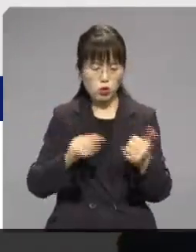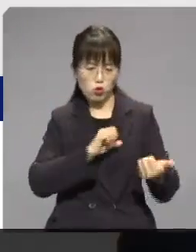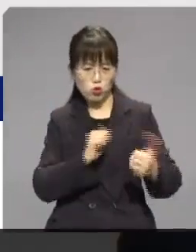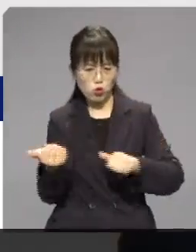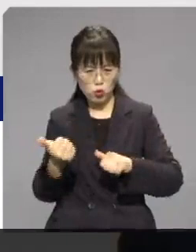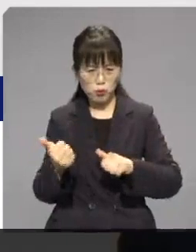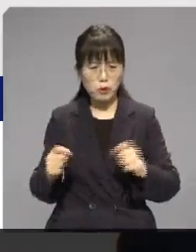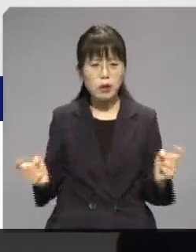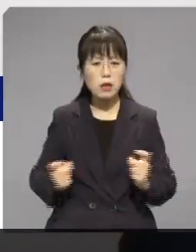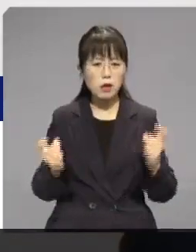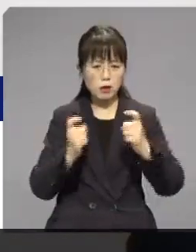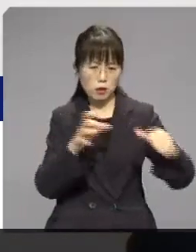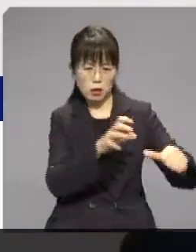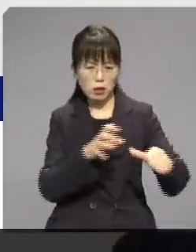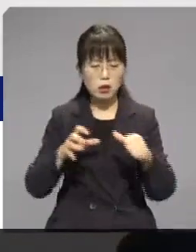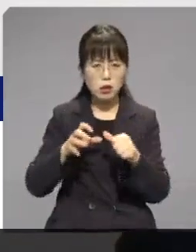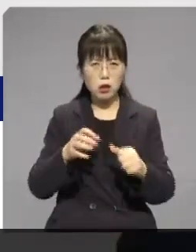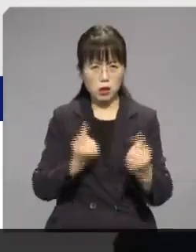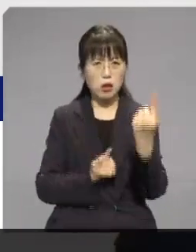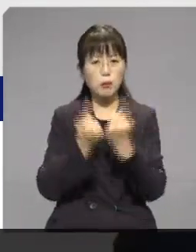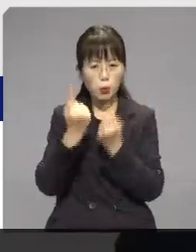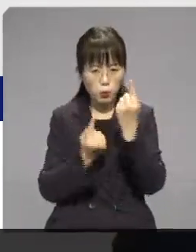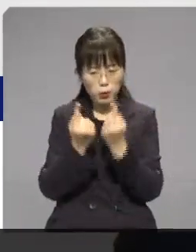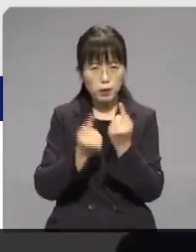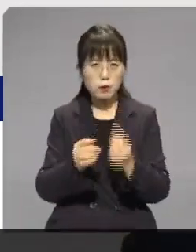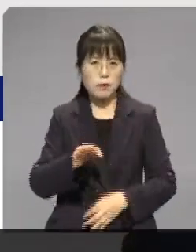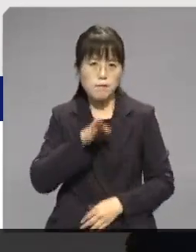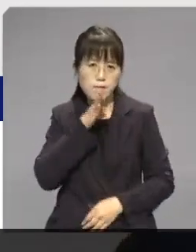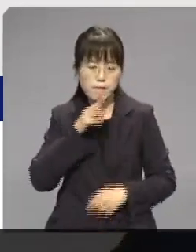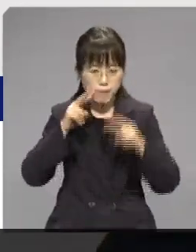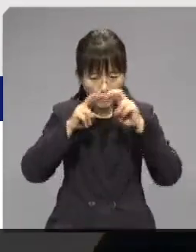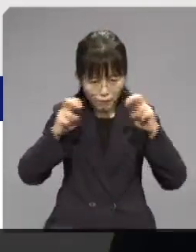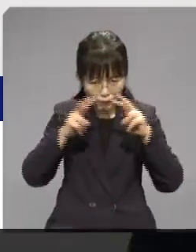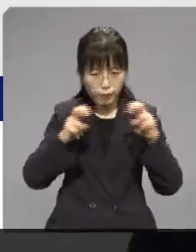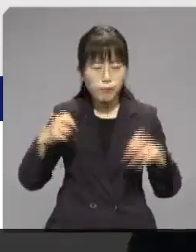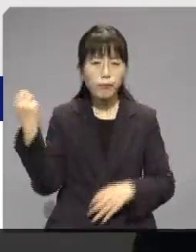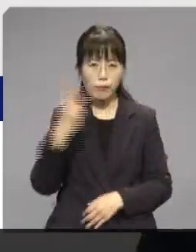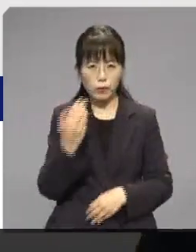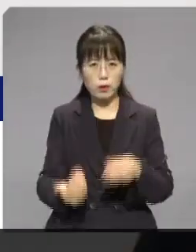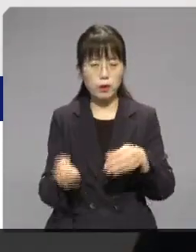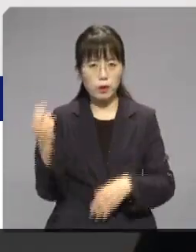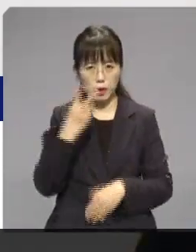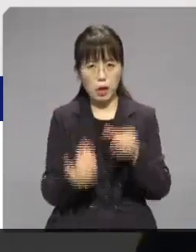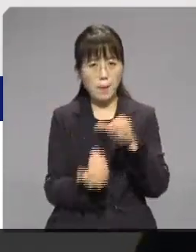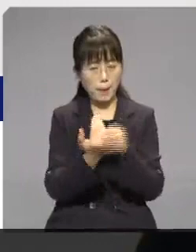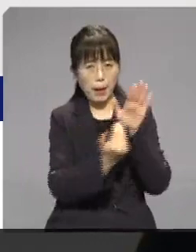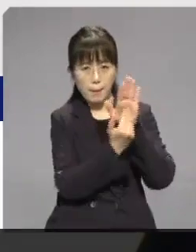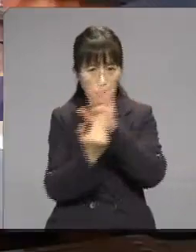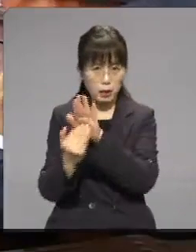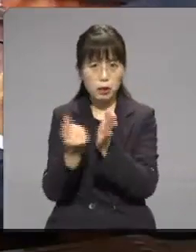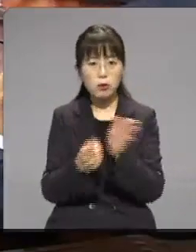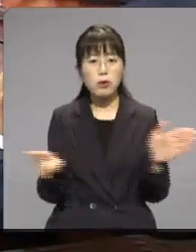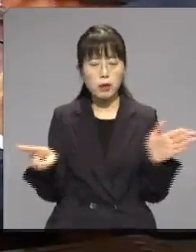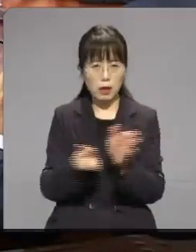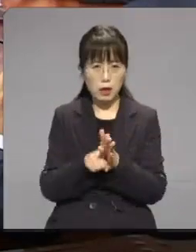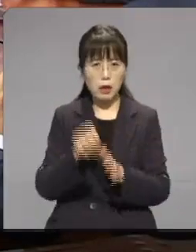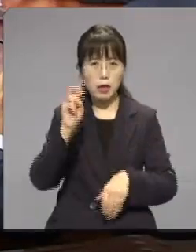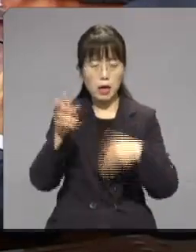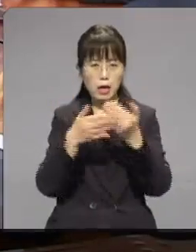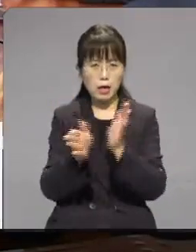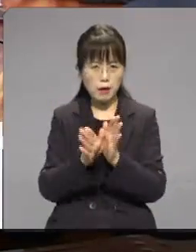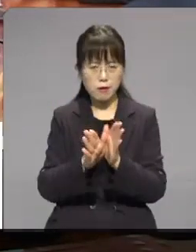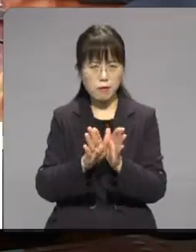비극적인 죽음을 정쟁에 이용하기보다는 진상 규명과 재발 방지를